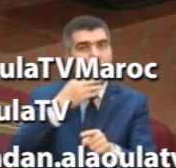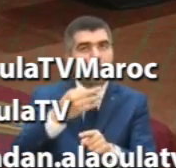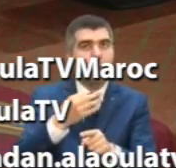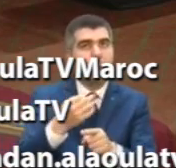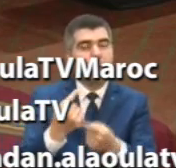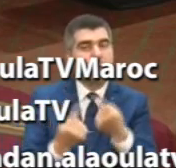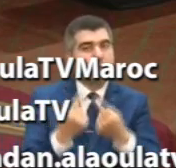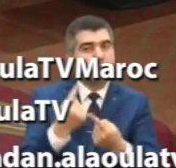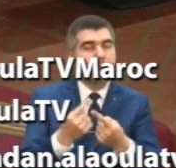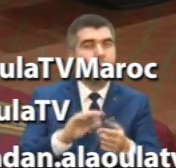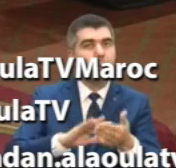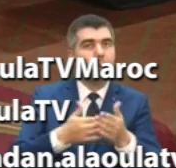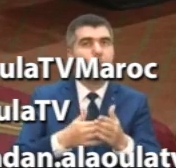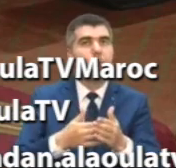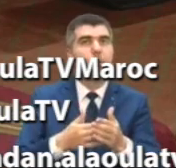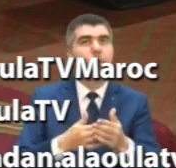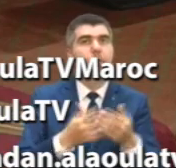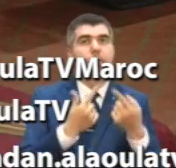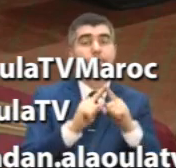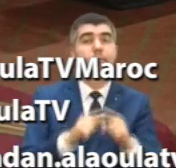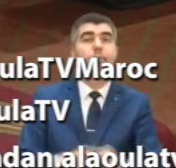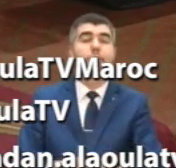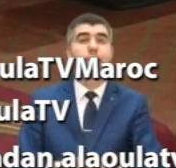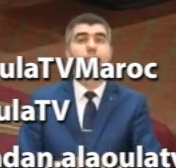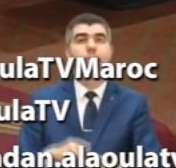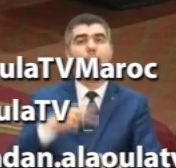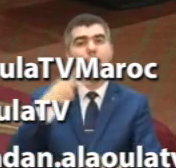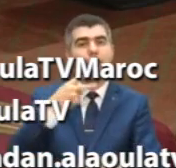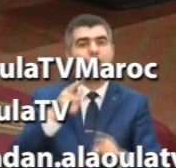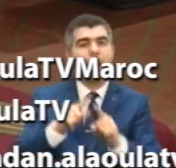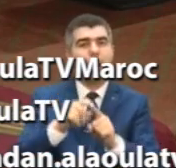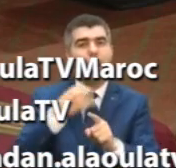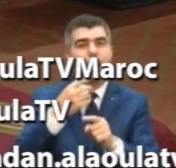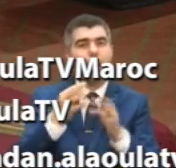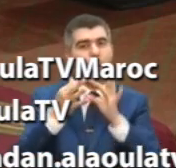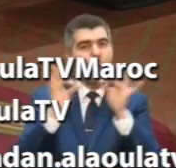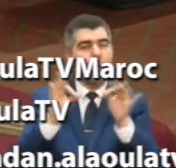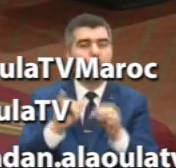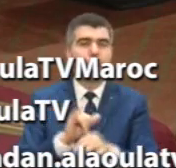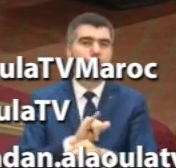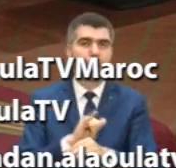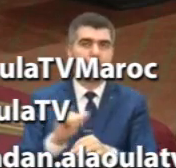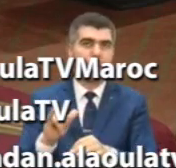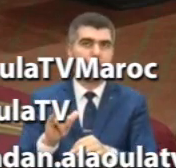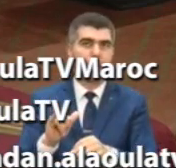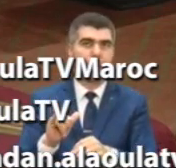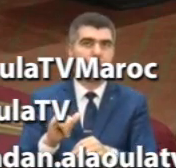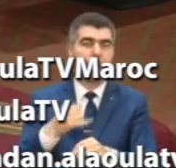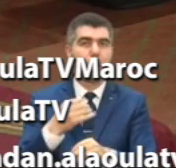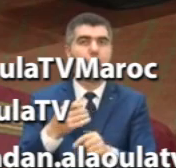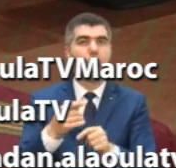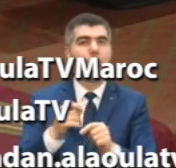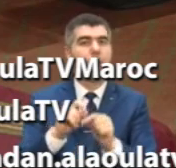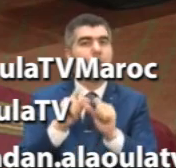ينبغي معالجته دون أن نتكلم لغة الخشب، وهذا الذي أليت على نفسي به في